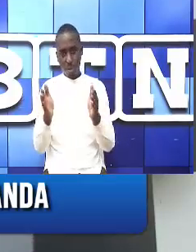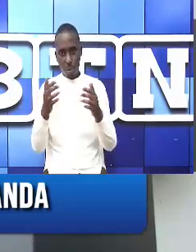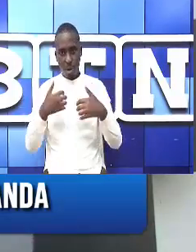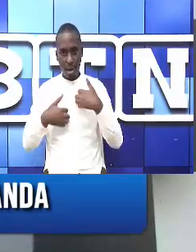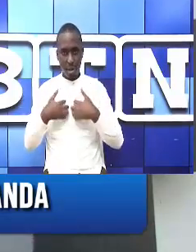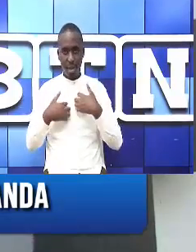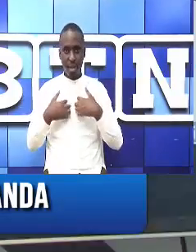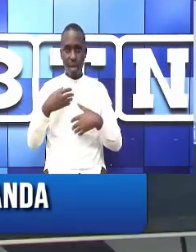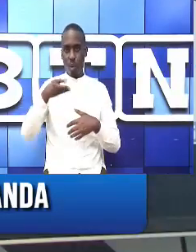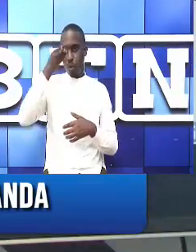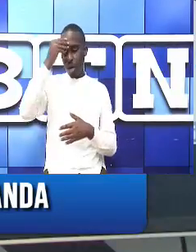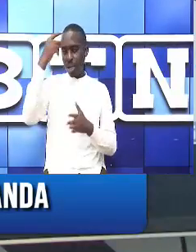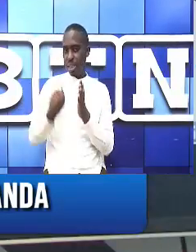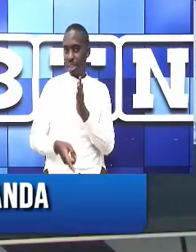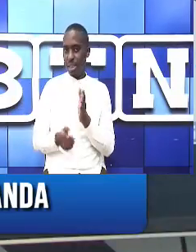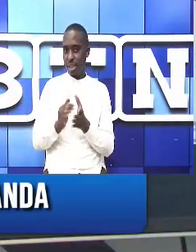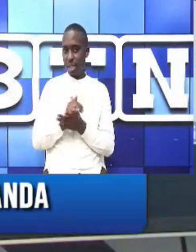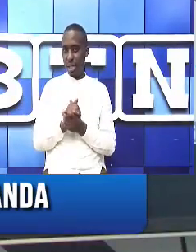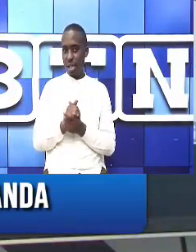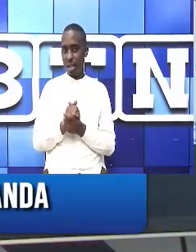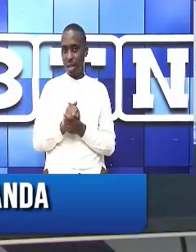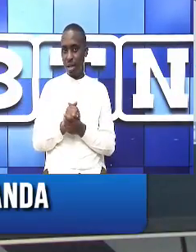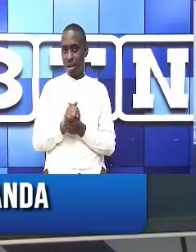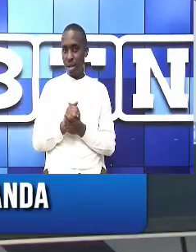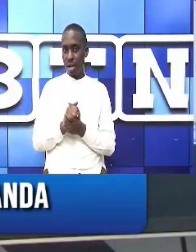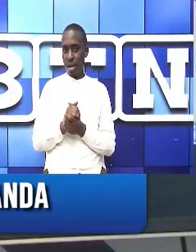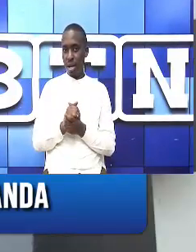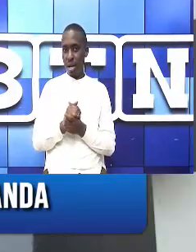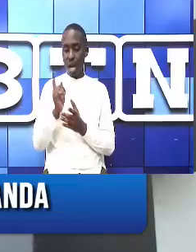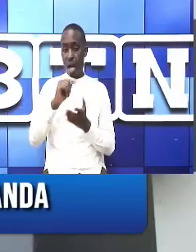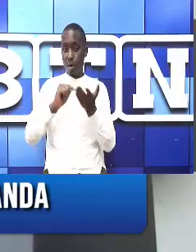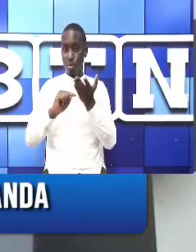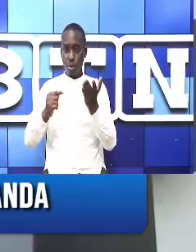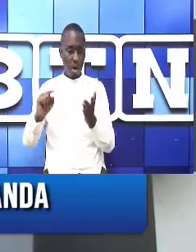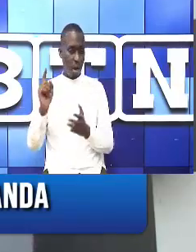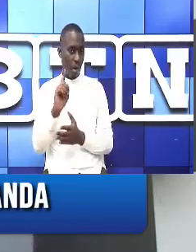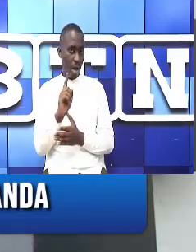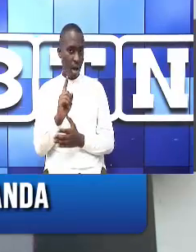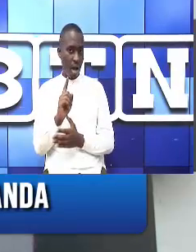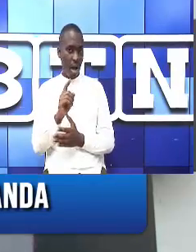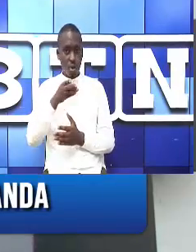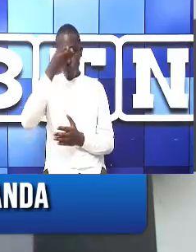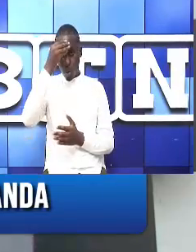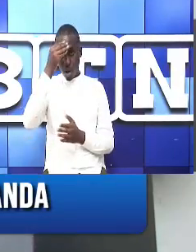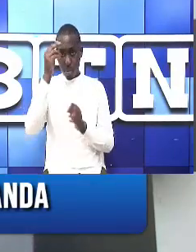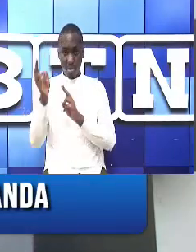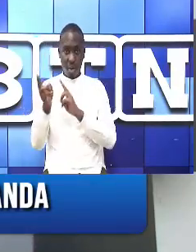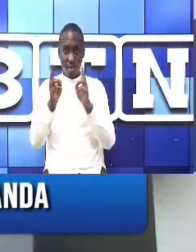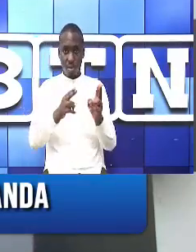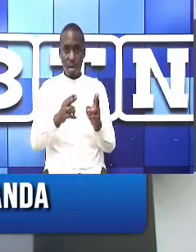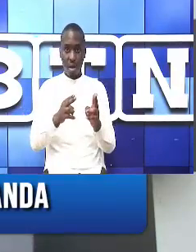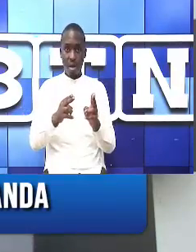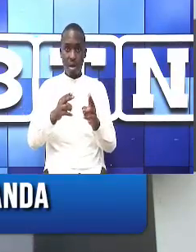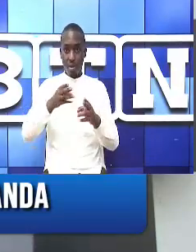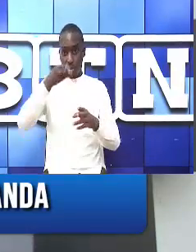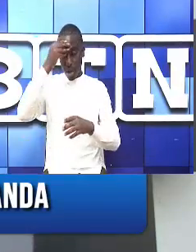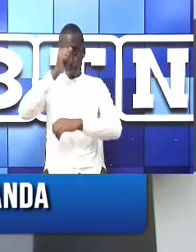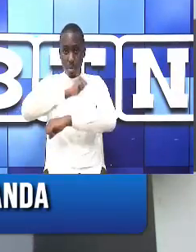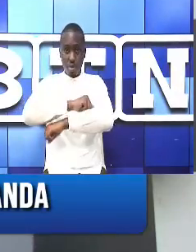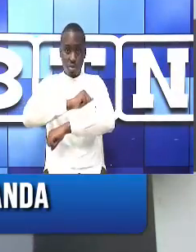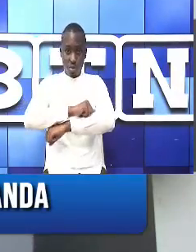aho muri kacapu wigaga iki ni umwuga ntabwo ari umwuga ni ukwiga bisanzwe nka gutya abandi biga mu mashuri